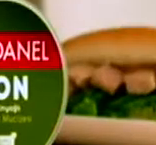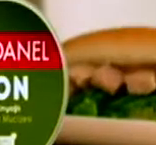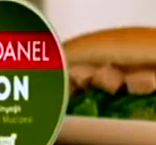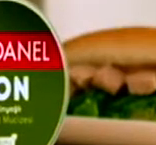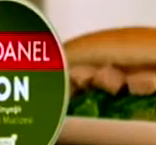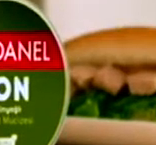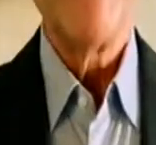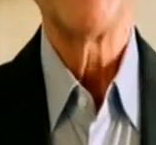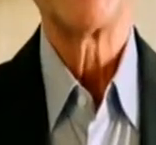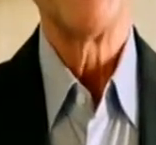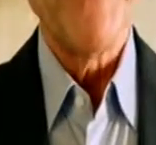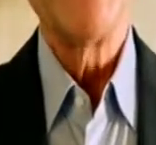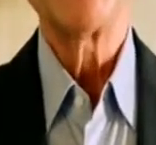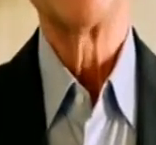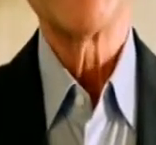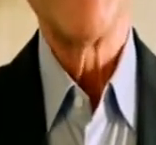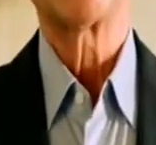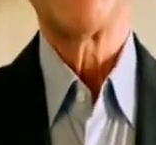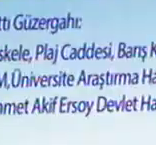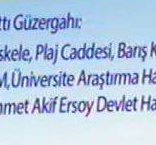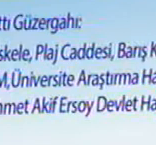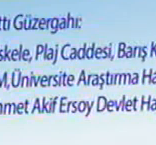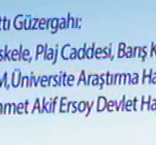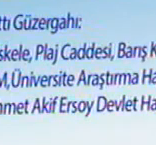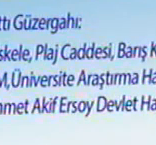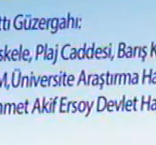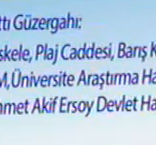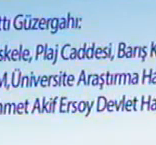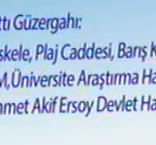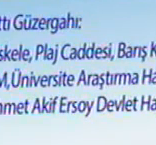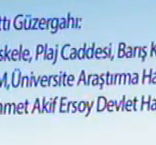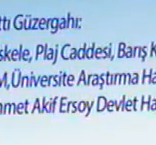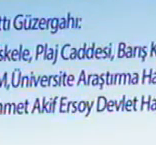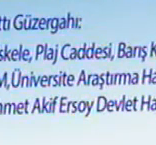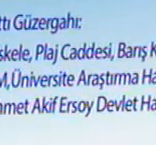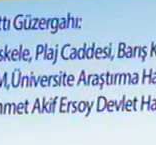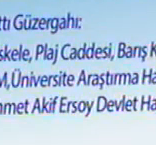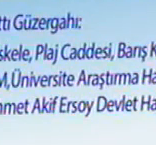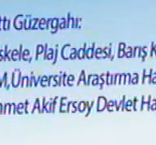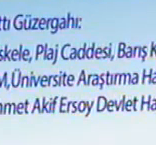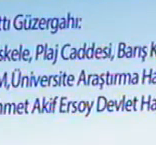Evet, balık sağlık.